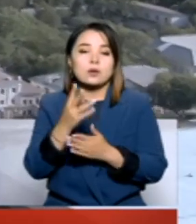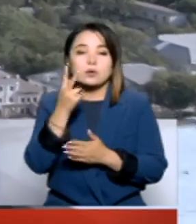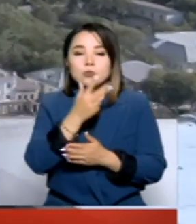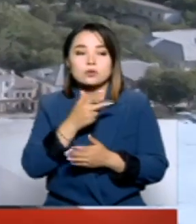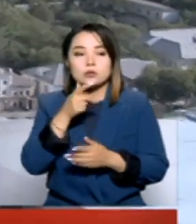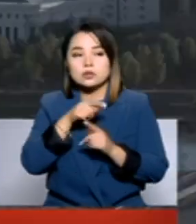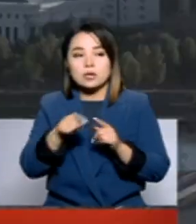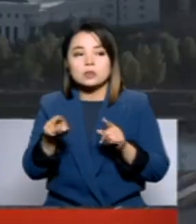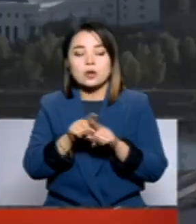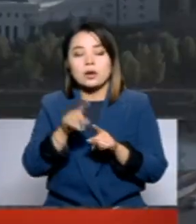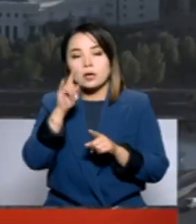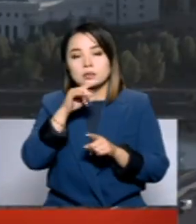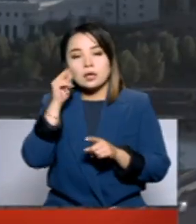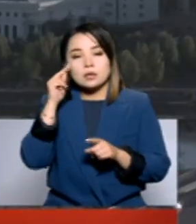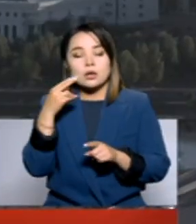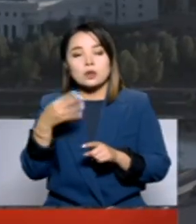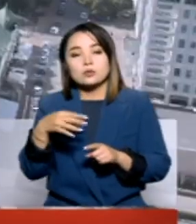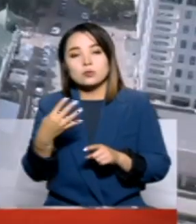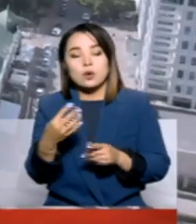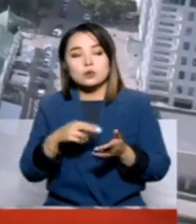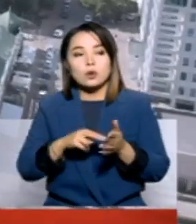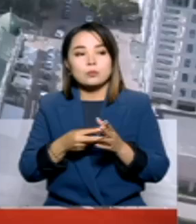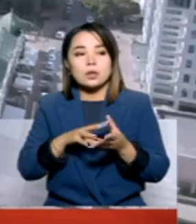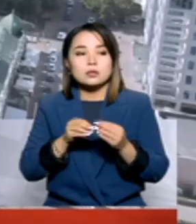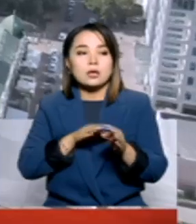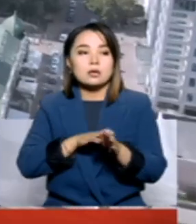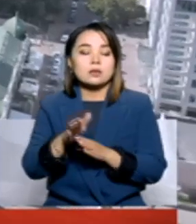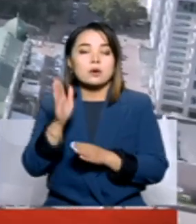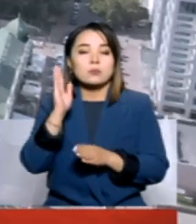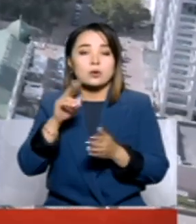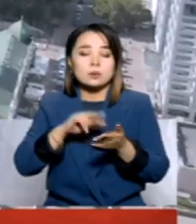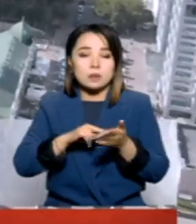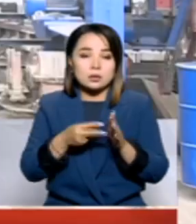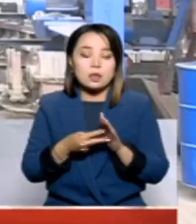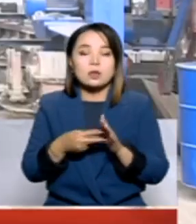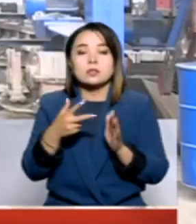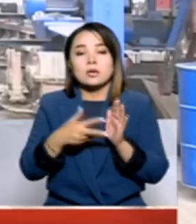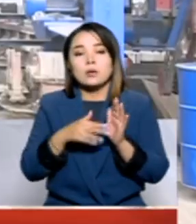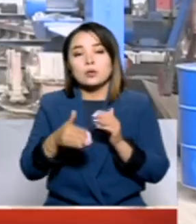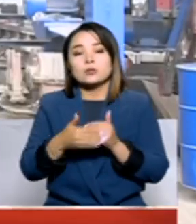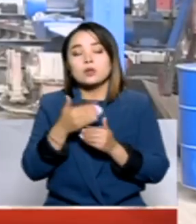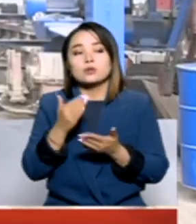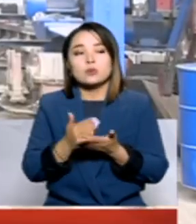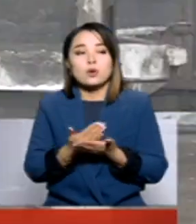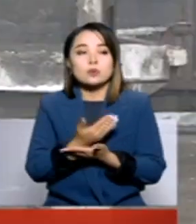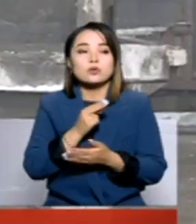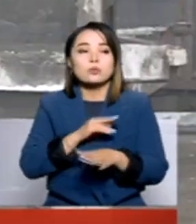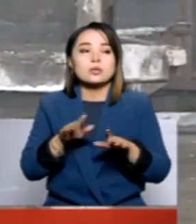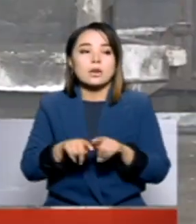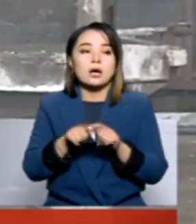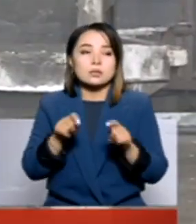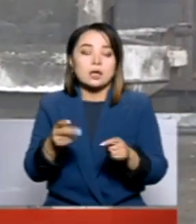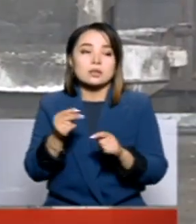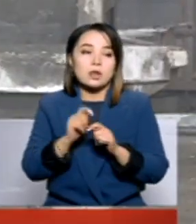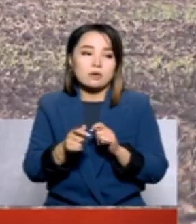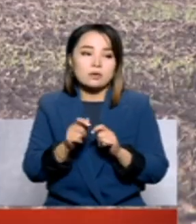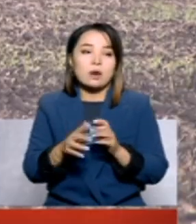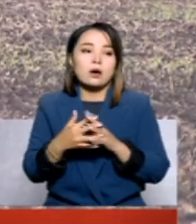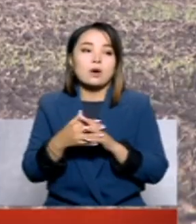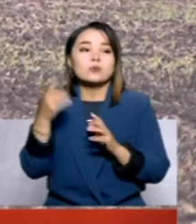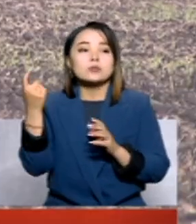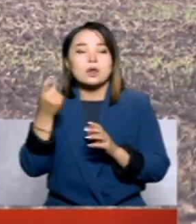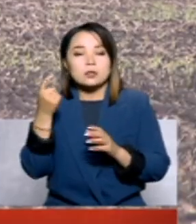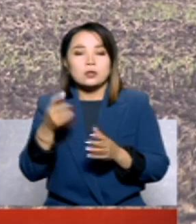жылда Қазақстанда тағы 44 жоба іске асады деген жоспар бар. Шамамен 8000 жаңа жұмыс орны ашылады. Инвесторлар әсіресе ауыл